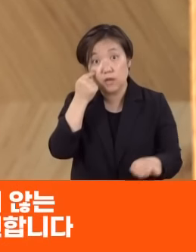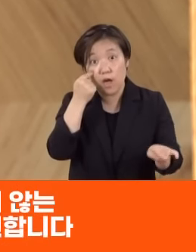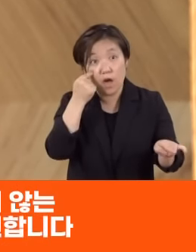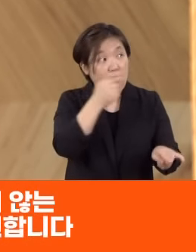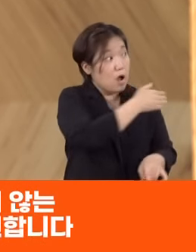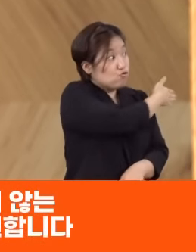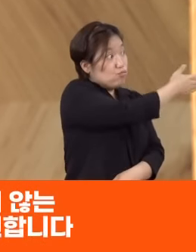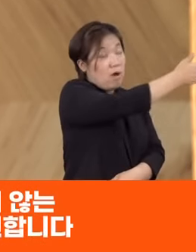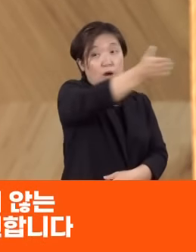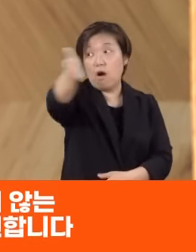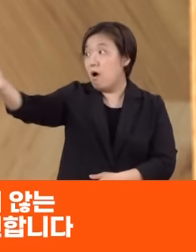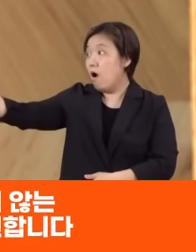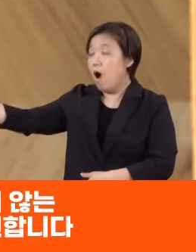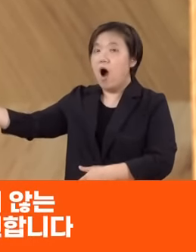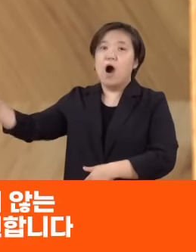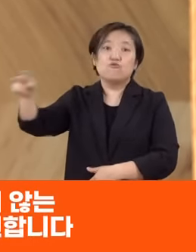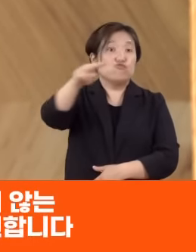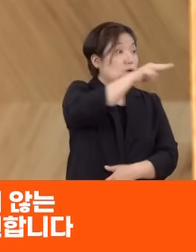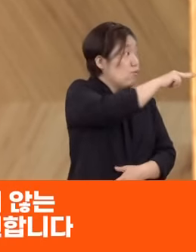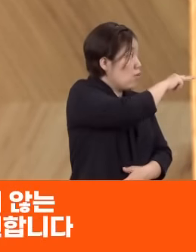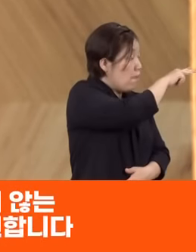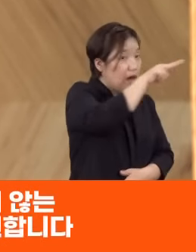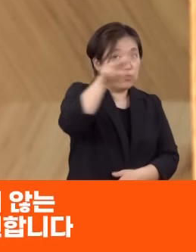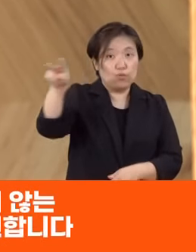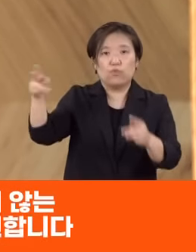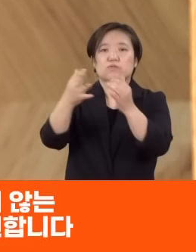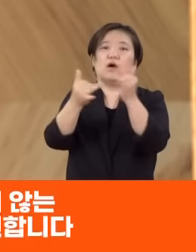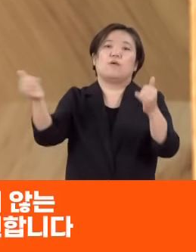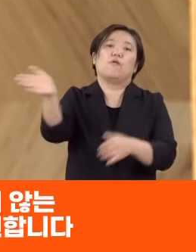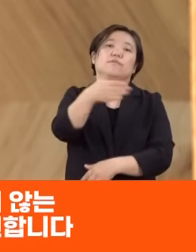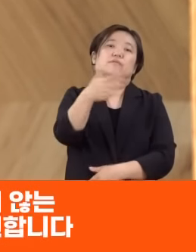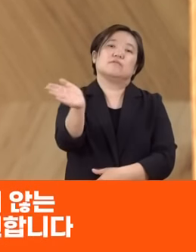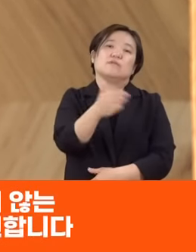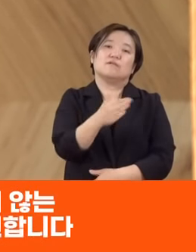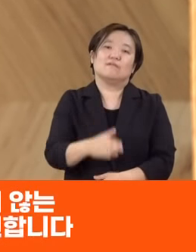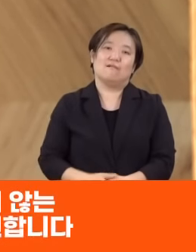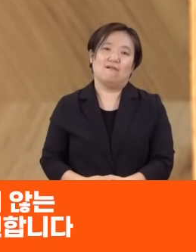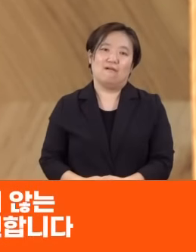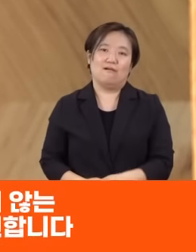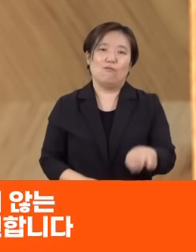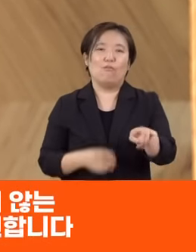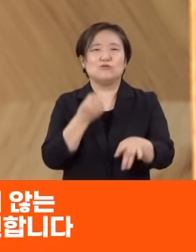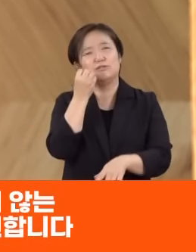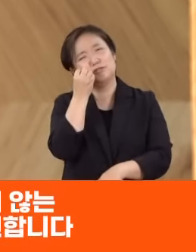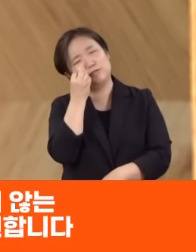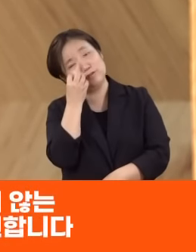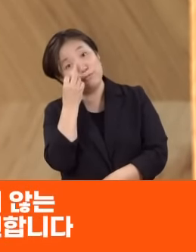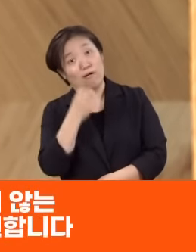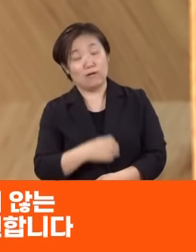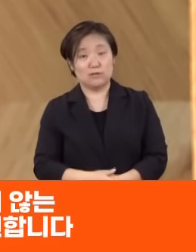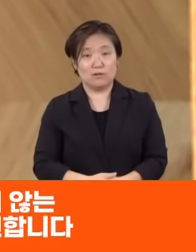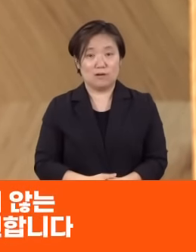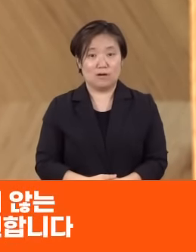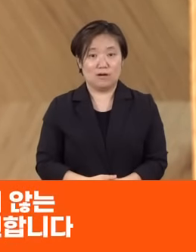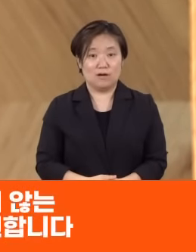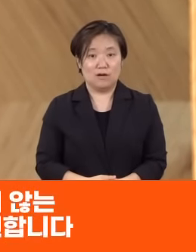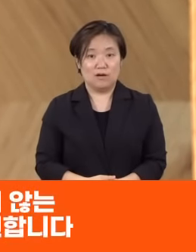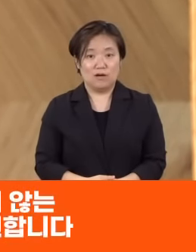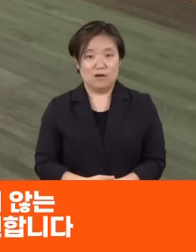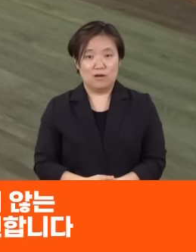사람이 아무도 없었거든요 그때 정말 신기했습니다 와 소름